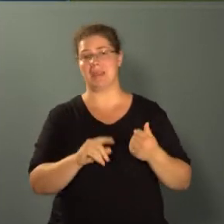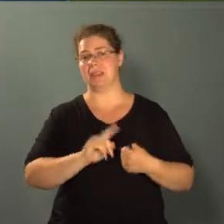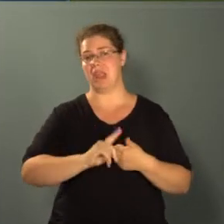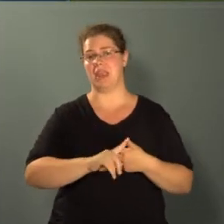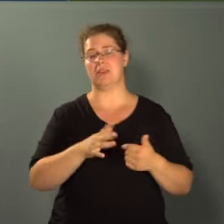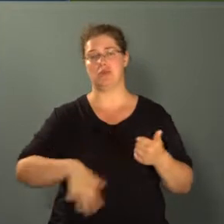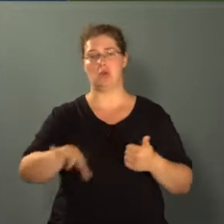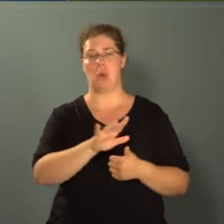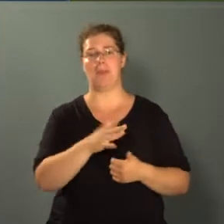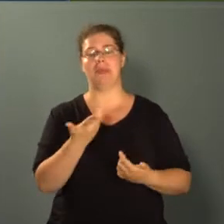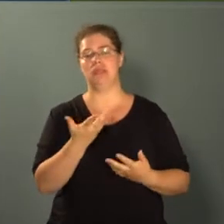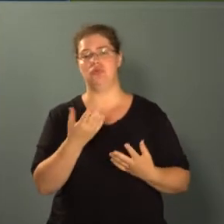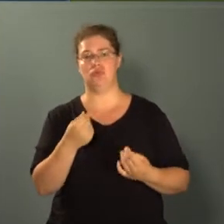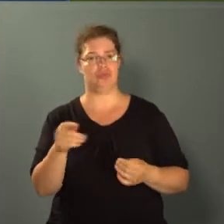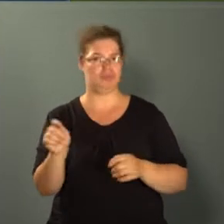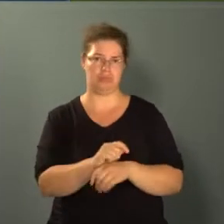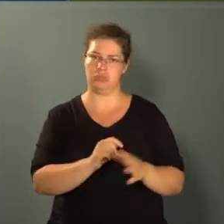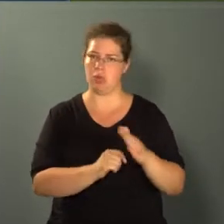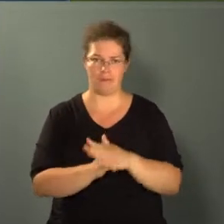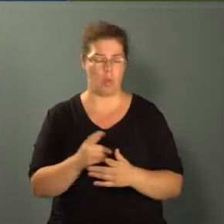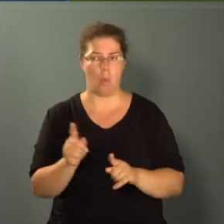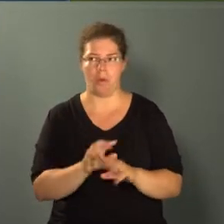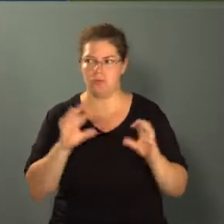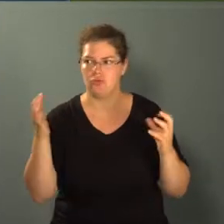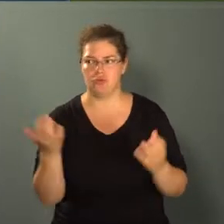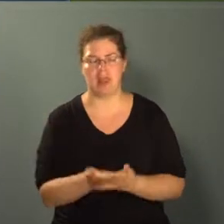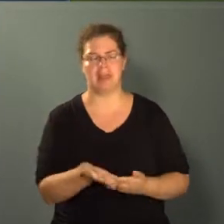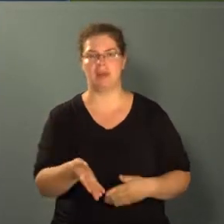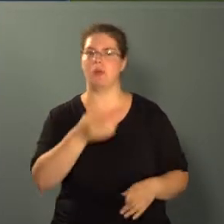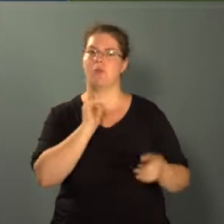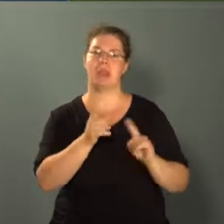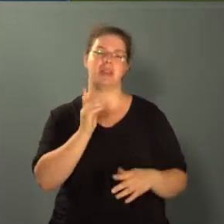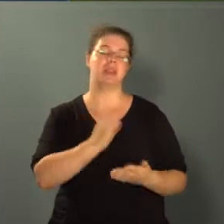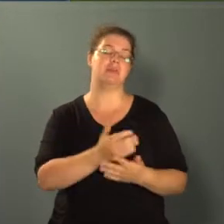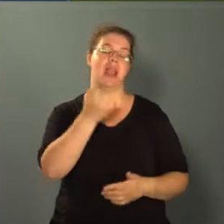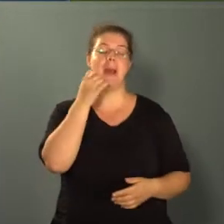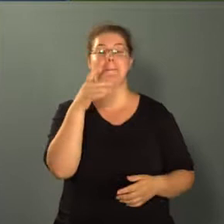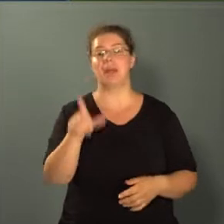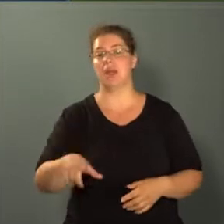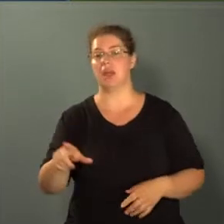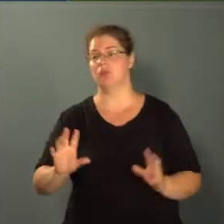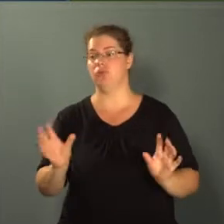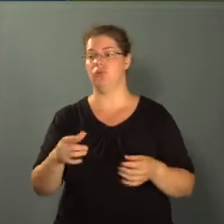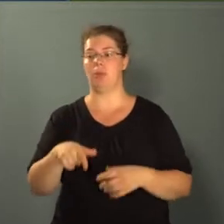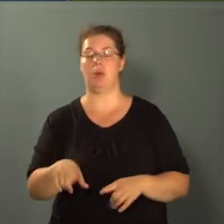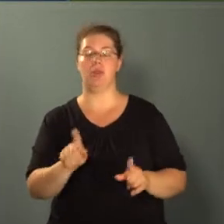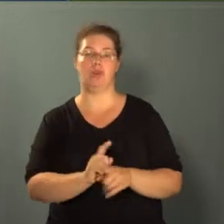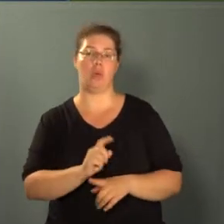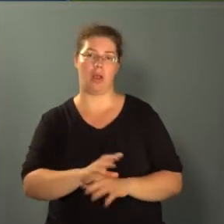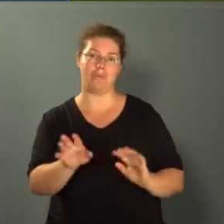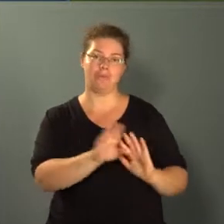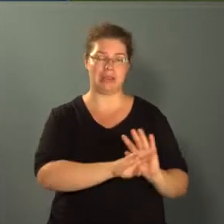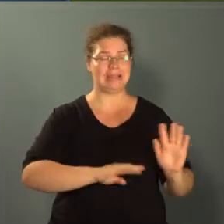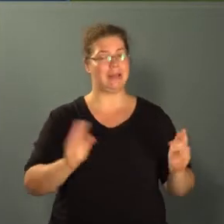Egyrészt a körülmények sokat, rengeteget javultak, tehát olyan stadionokban játszanak már NB2-ben is a csapatok, és olyan